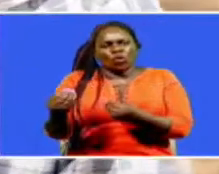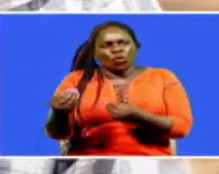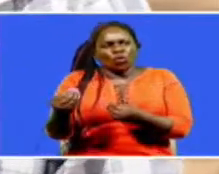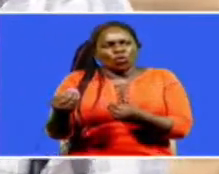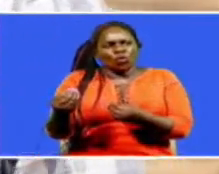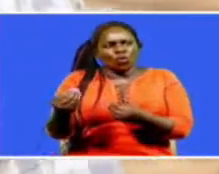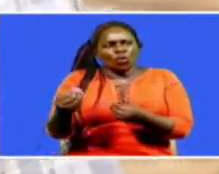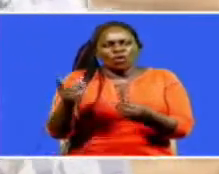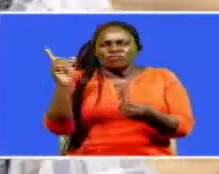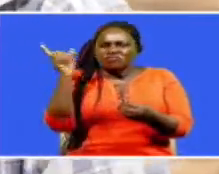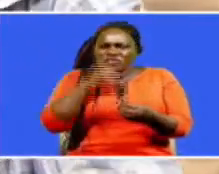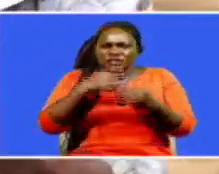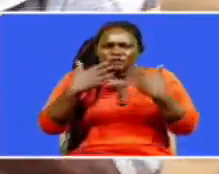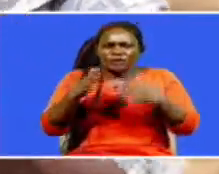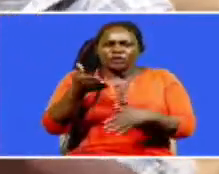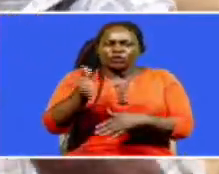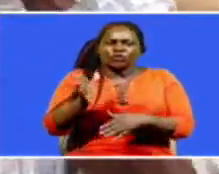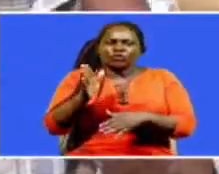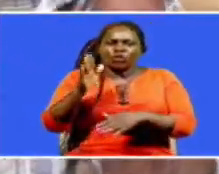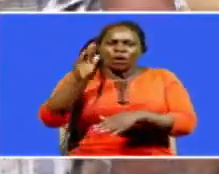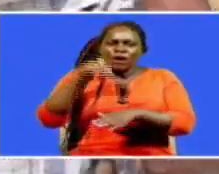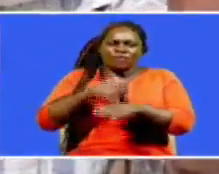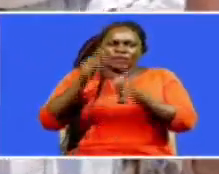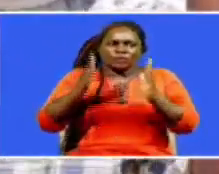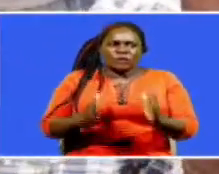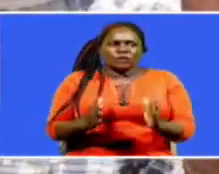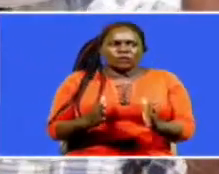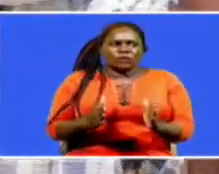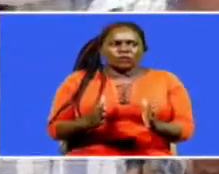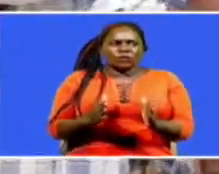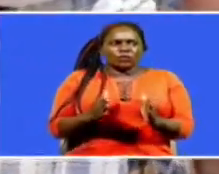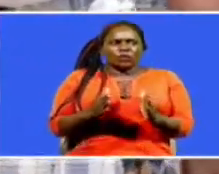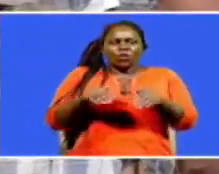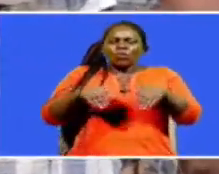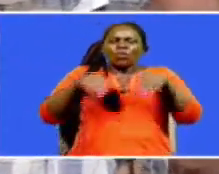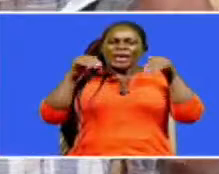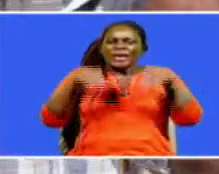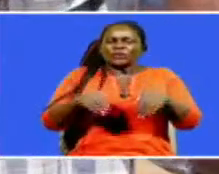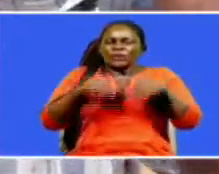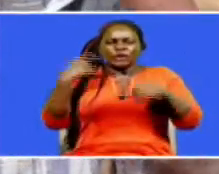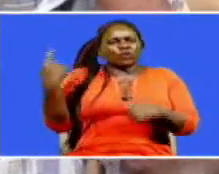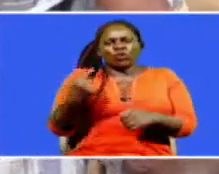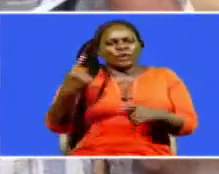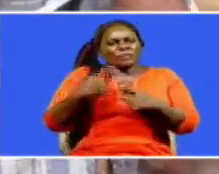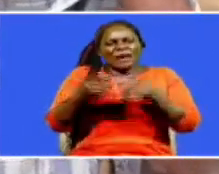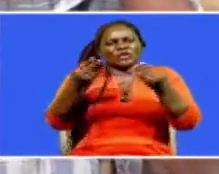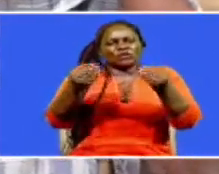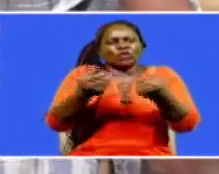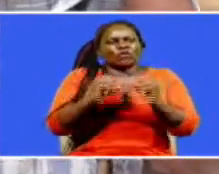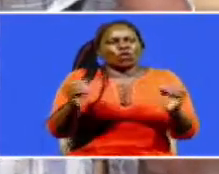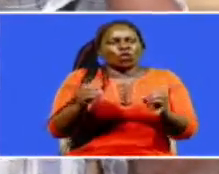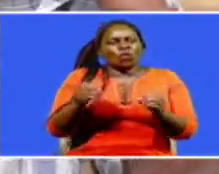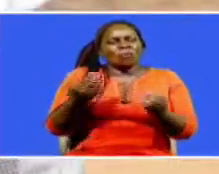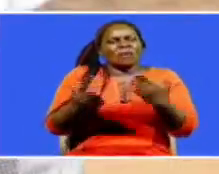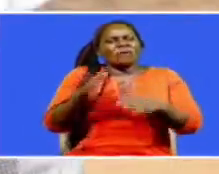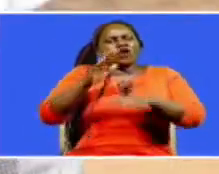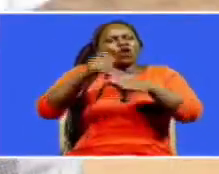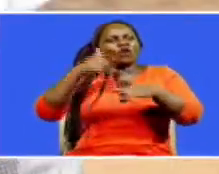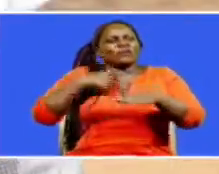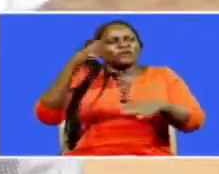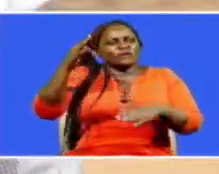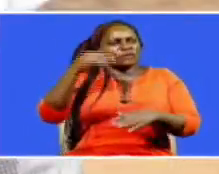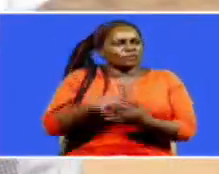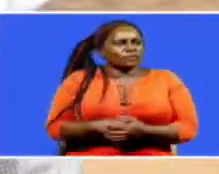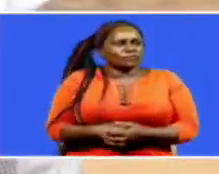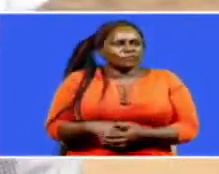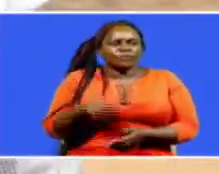yao wakamaliza, na wewe mwenye msichana hata huna habari hiyo, unangojea tu maneno nitaitwa huko mbele. Hiyo